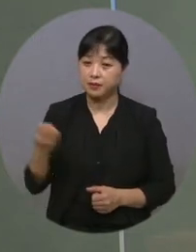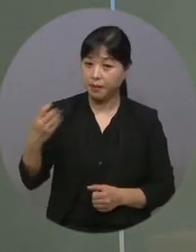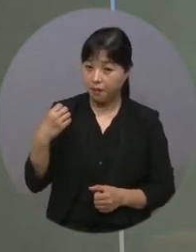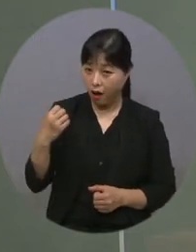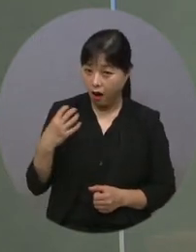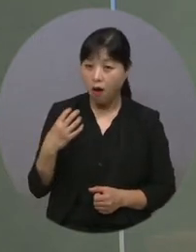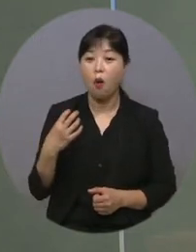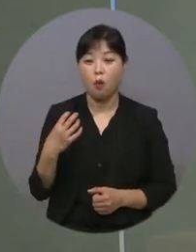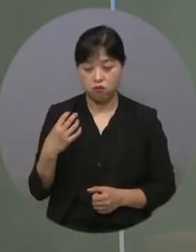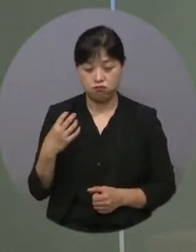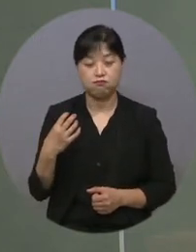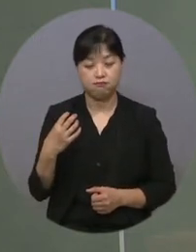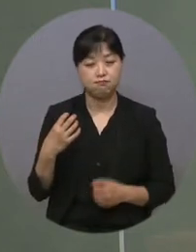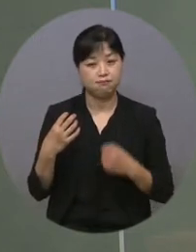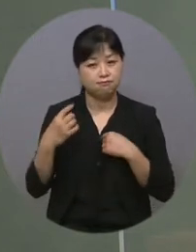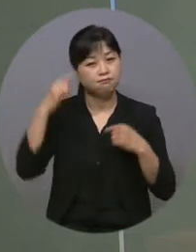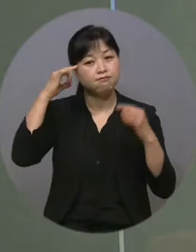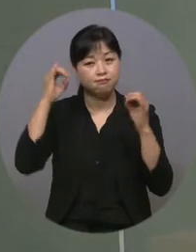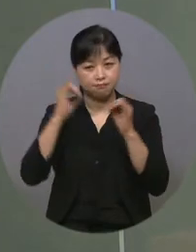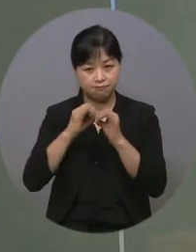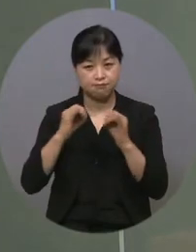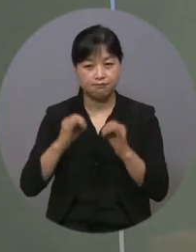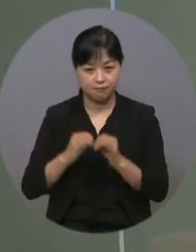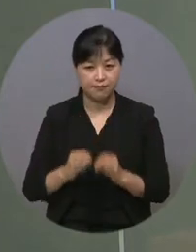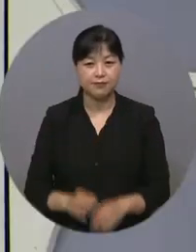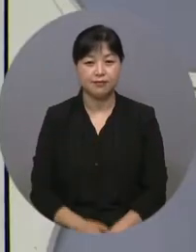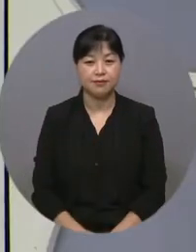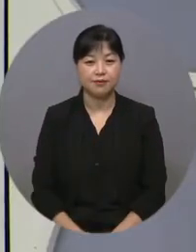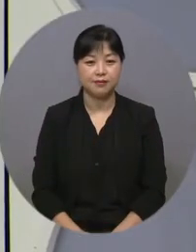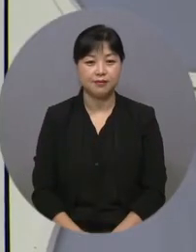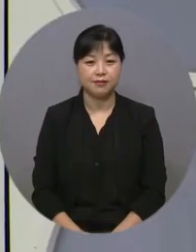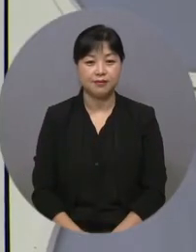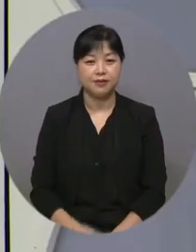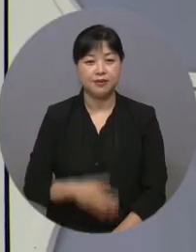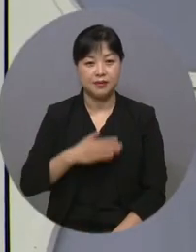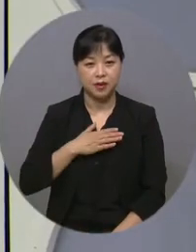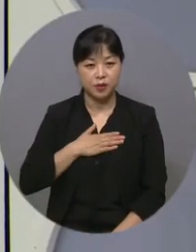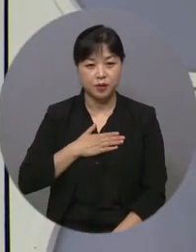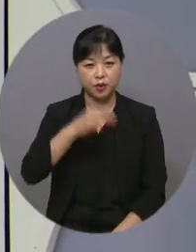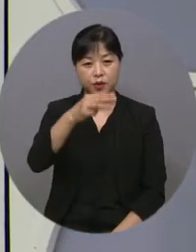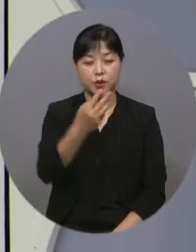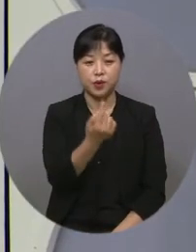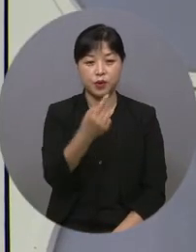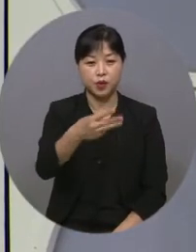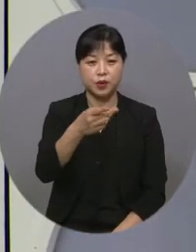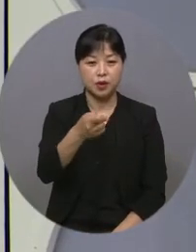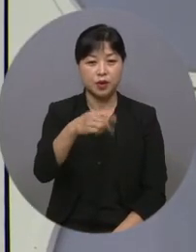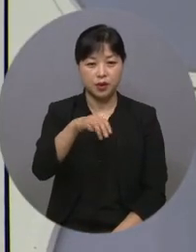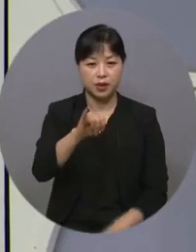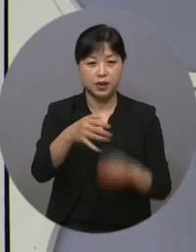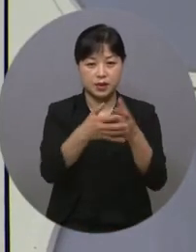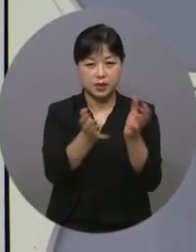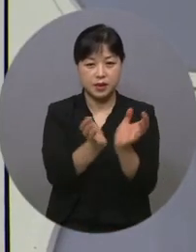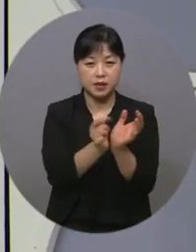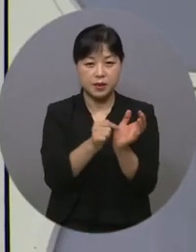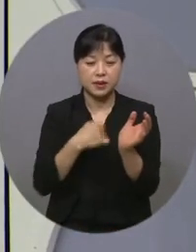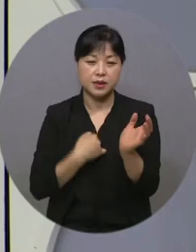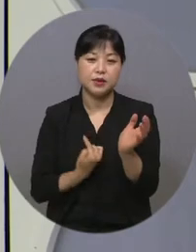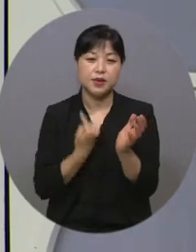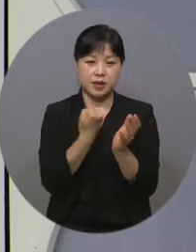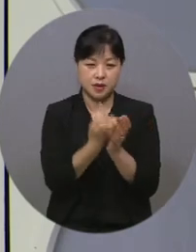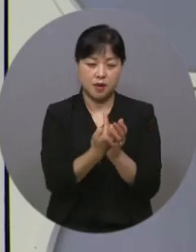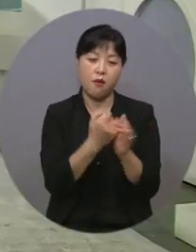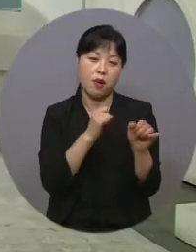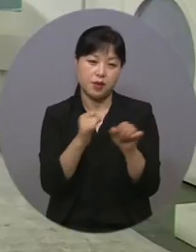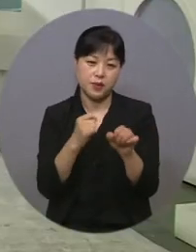구구절절 공감이 갑니다. 저도 그 로타이 클럽이라는 데 참여를 해서 좀